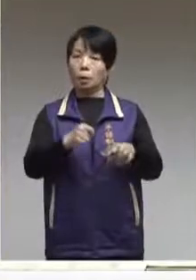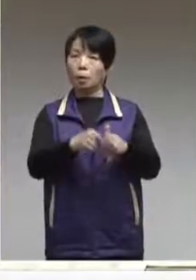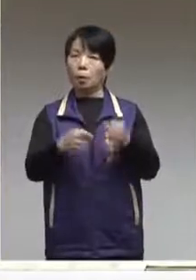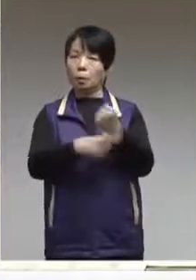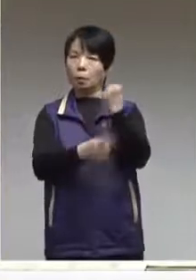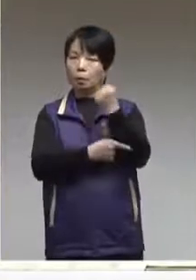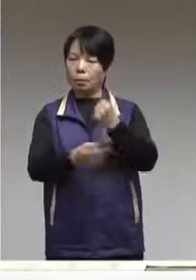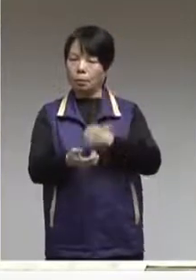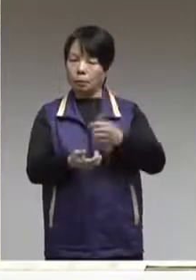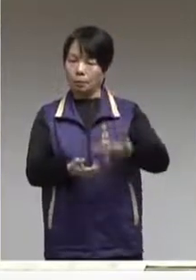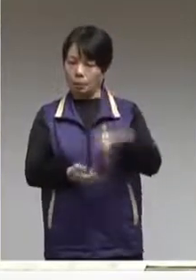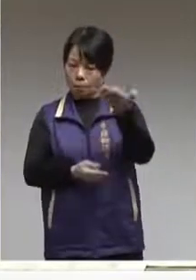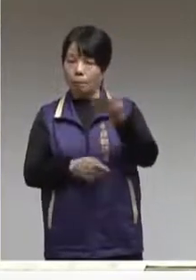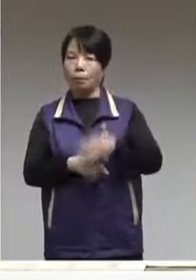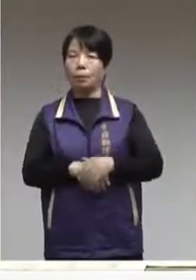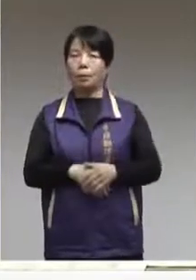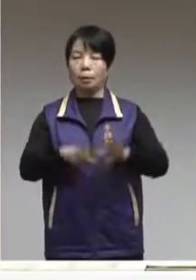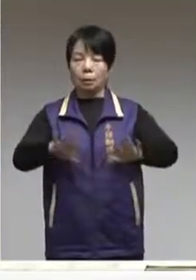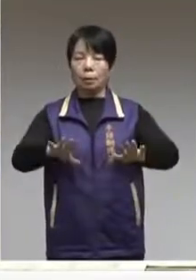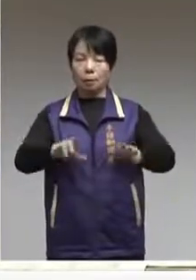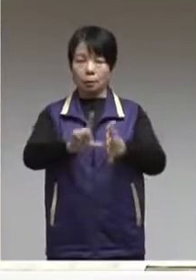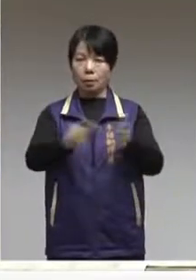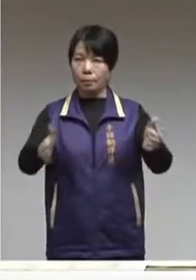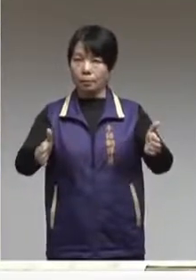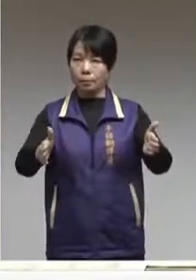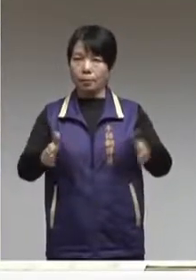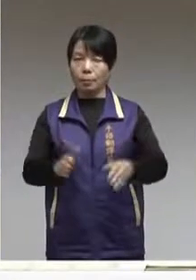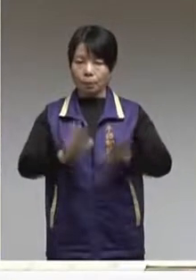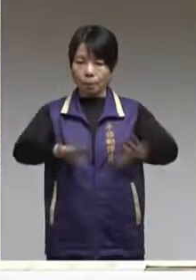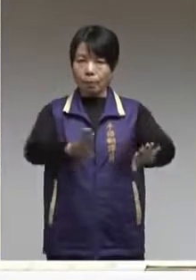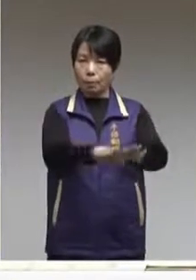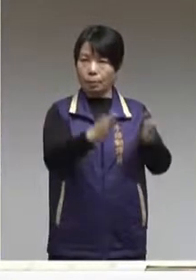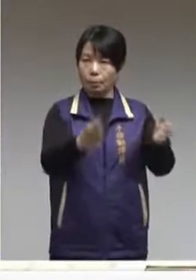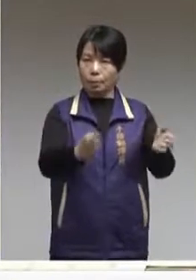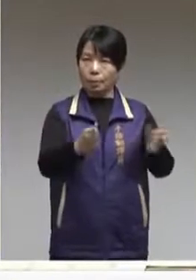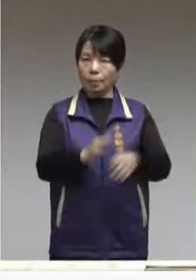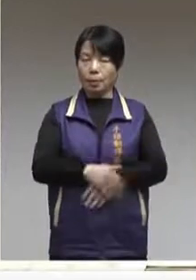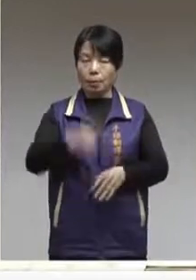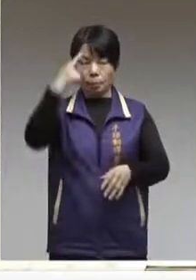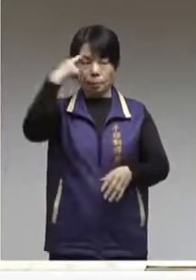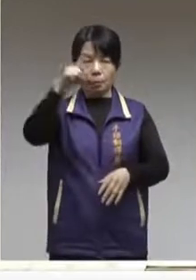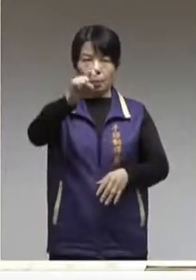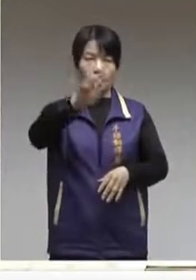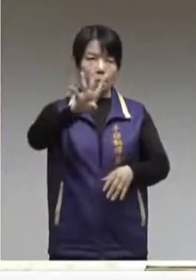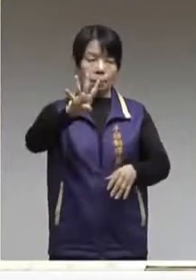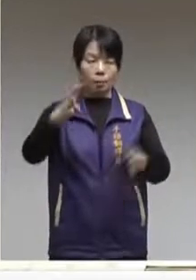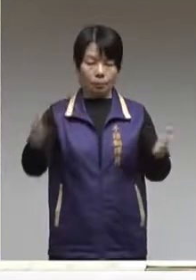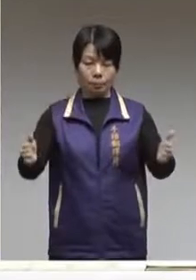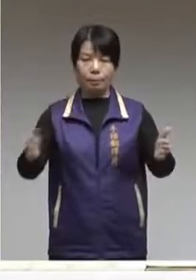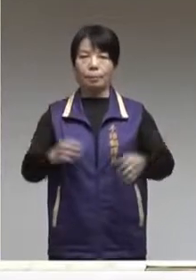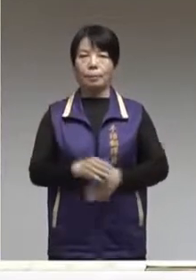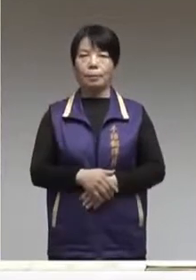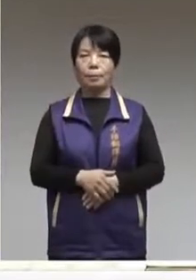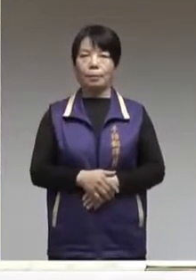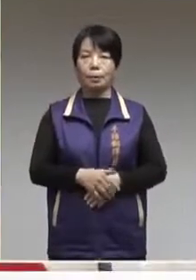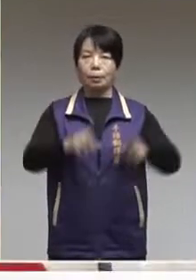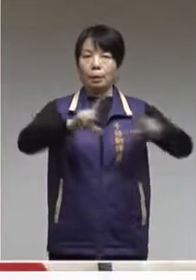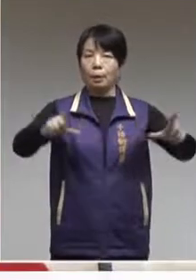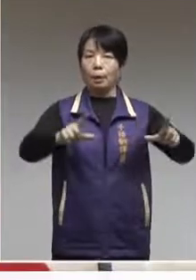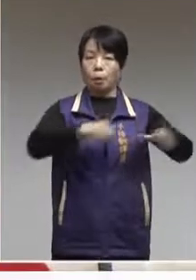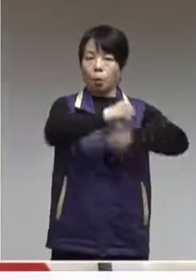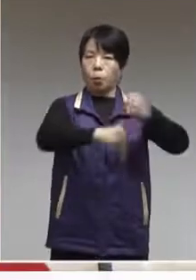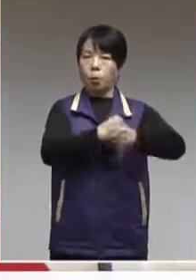上拜托大家，伫这段时间，吼，哦，今仔日开始的14天，吼，哦，大型的活